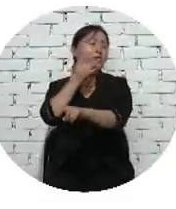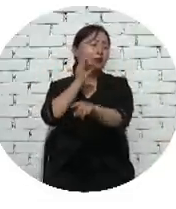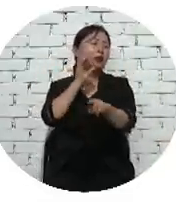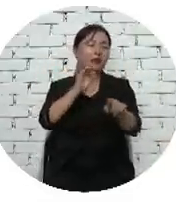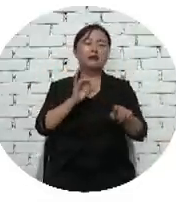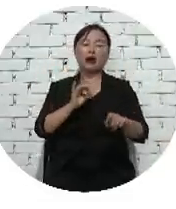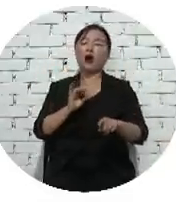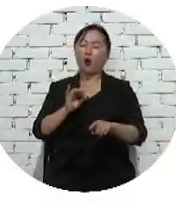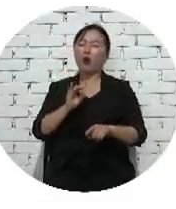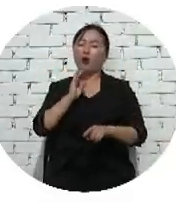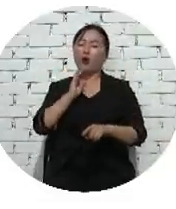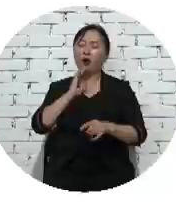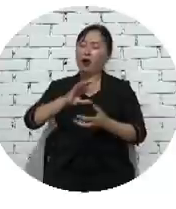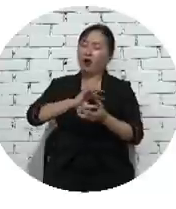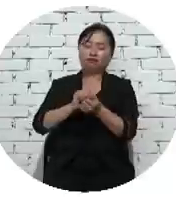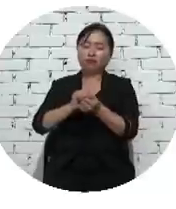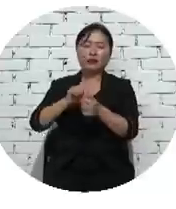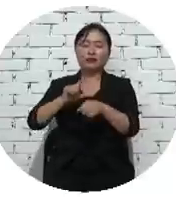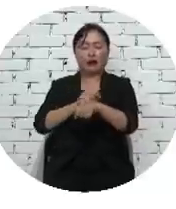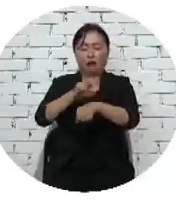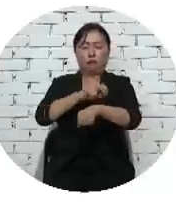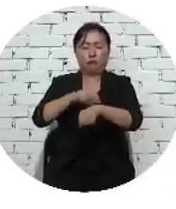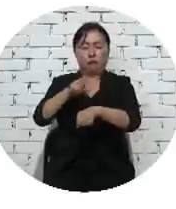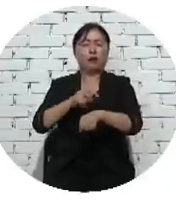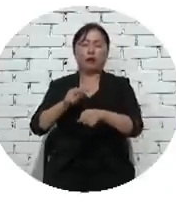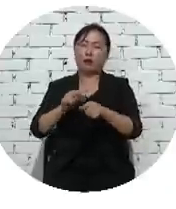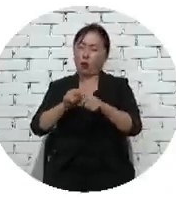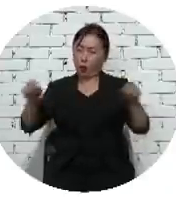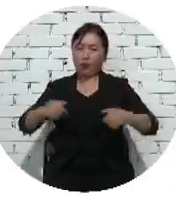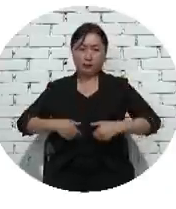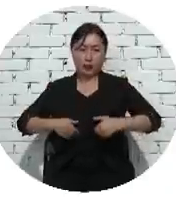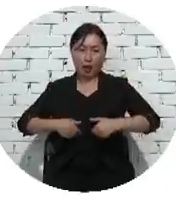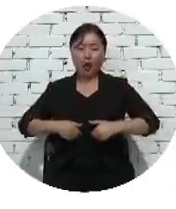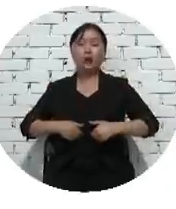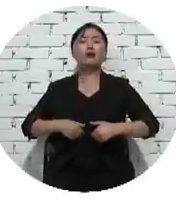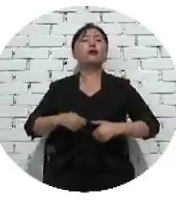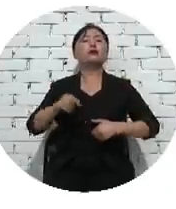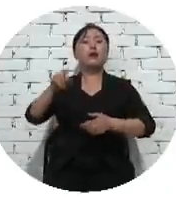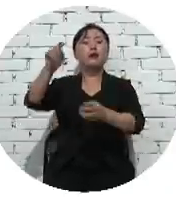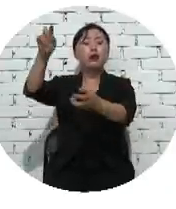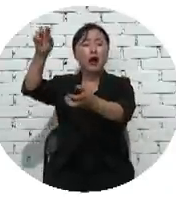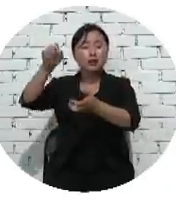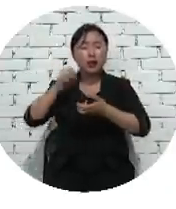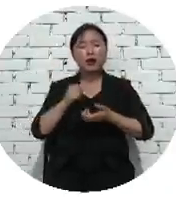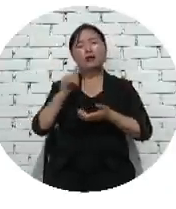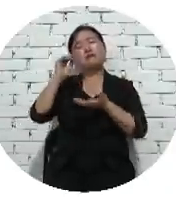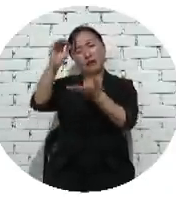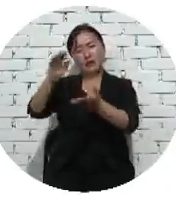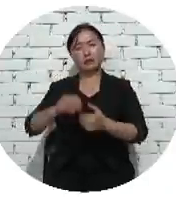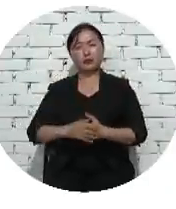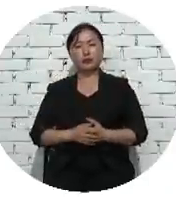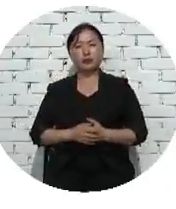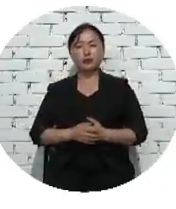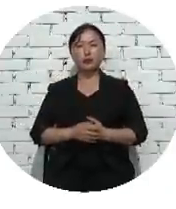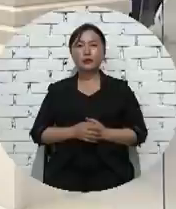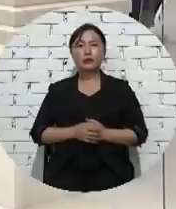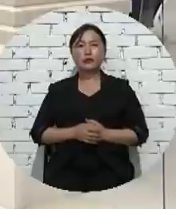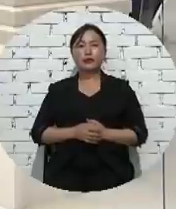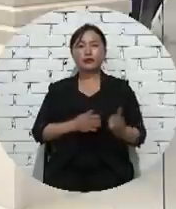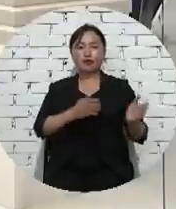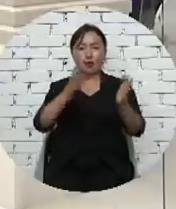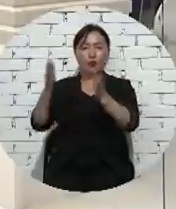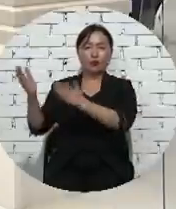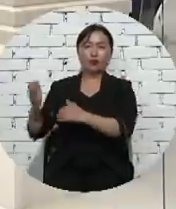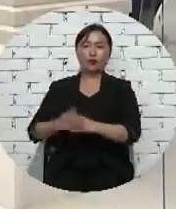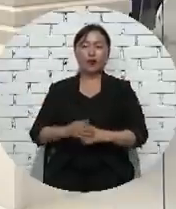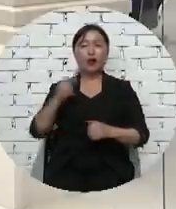정말 그럴 필요가 있을 때가 있다라고 하기 때문에 일반화 시켜서 한 얘기는 전 아닙니다. 예, 그 질문 매경 좋고요. 인터뷰 네. 제가 네.